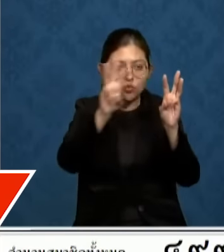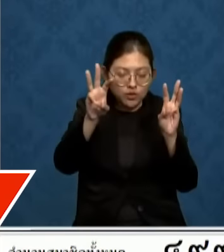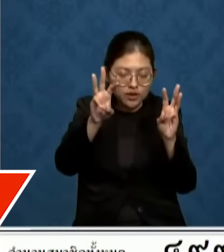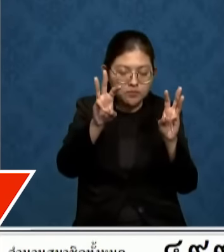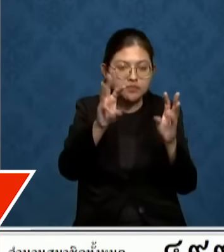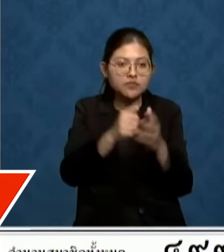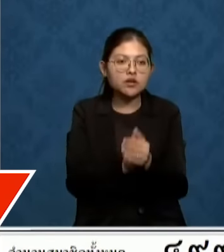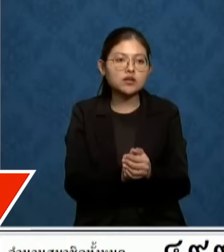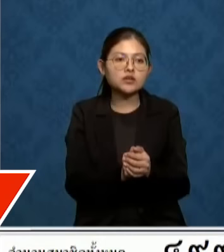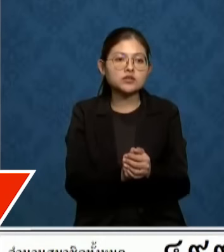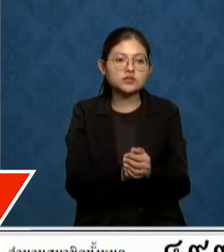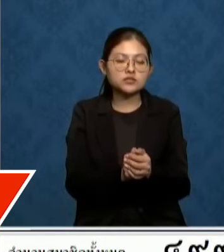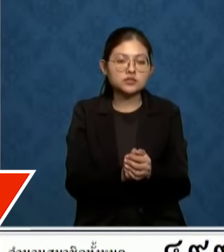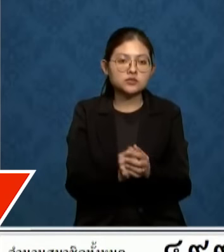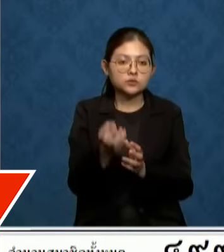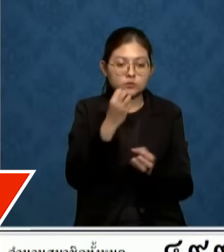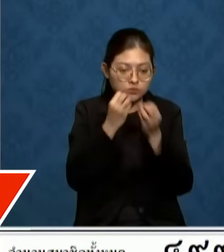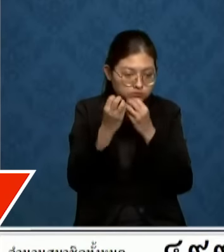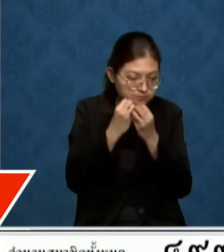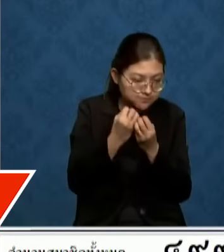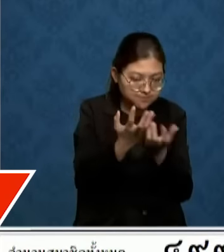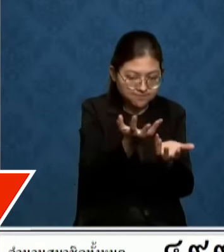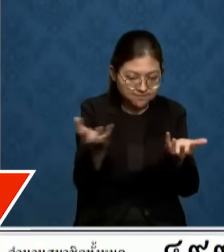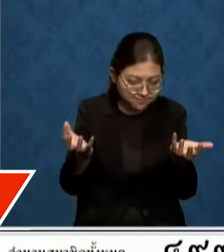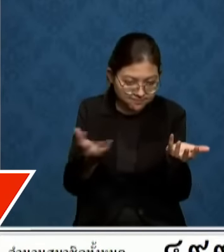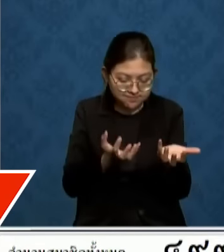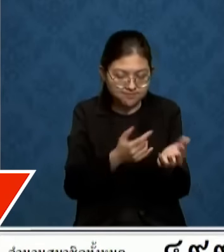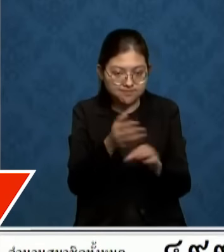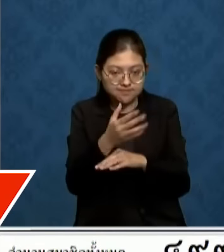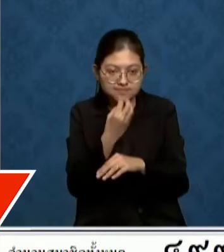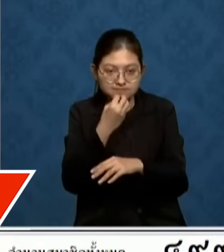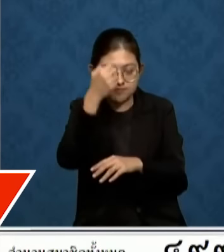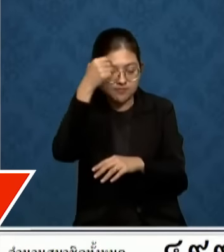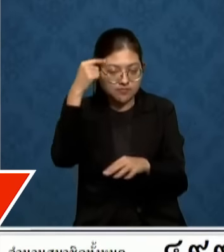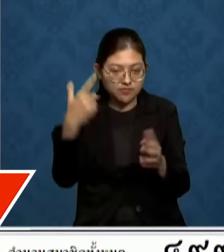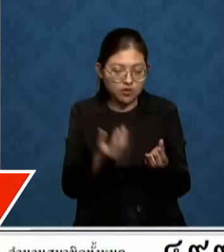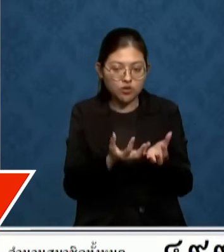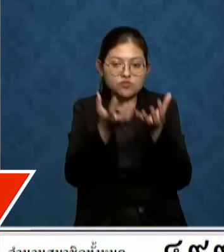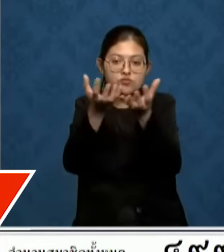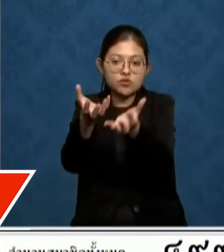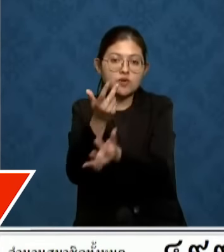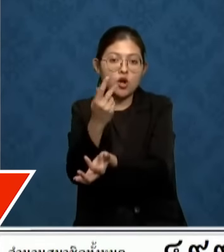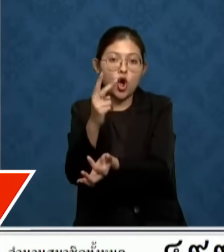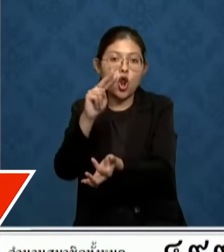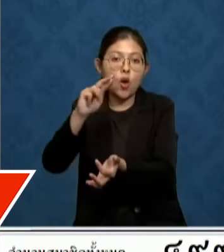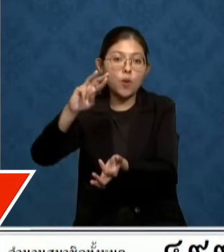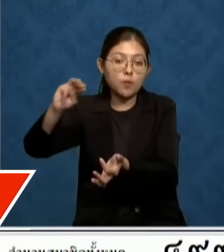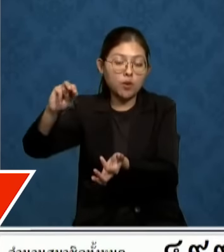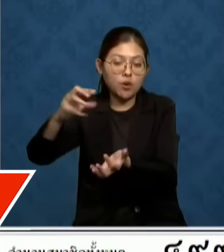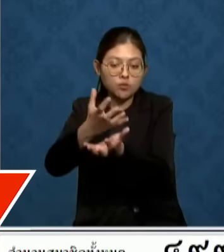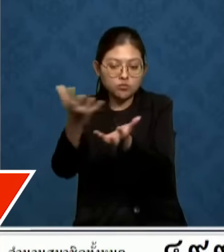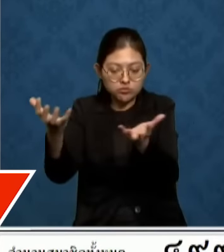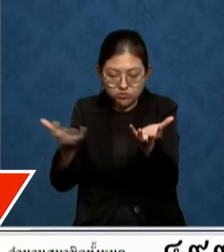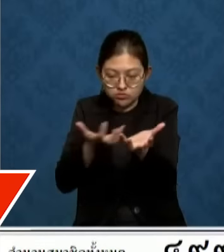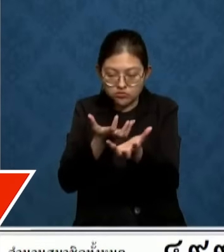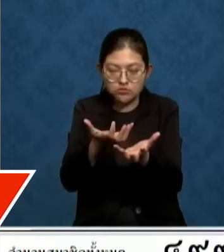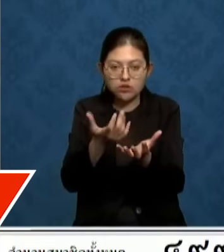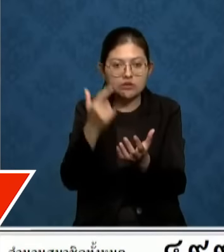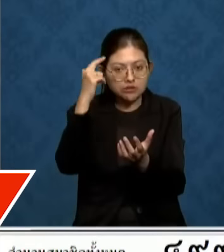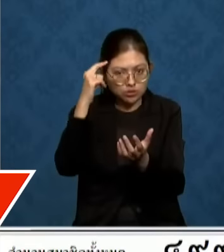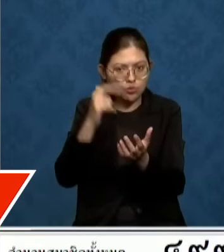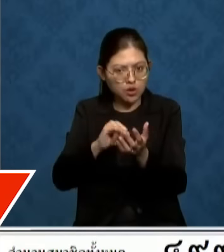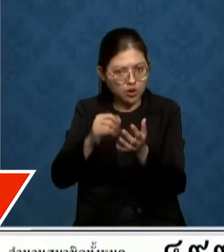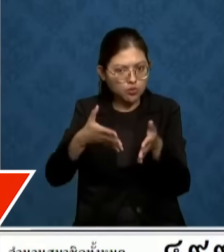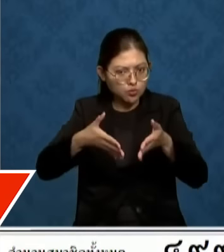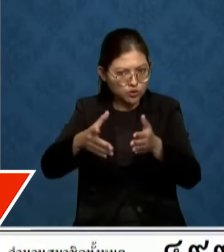เตรียมอิ่มทั่วหน้าเมนูปลาหมอคางดำเสิร์ฟขึ้นโต๊ะครมนะครับเชื่อมาถูกทางแล้วเตรียม